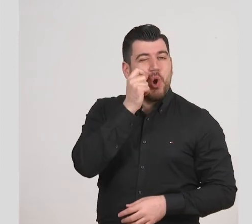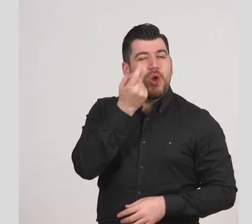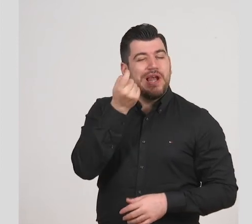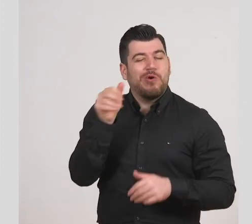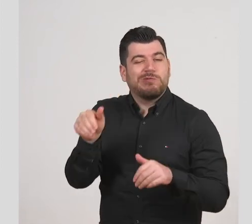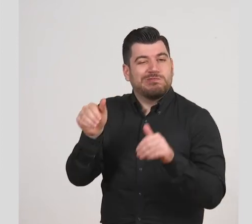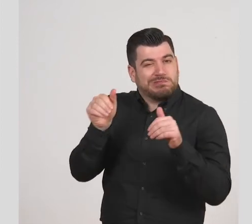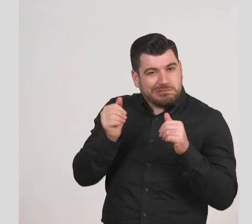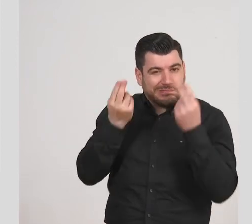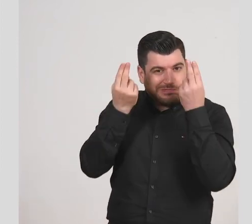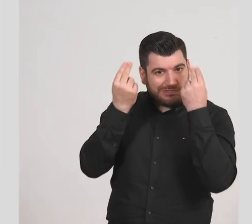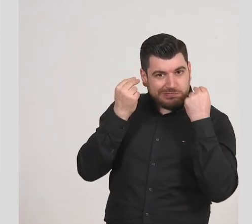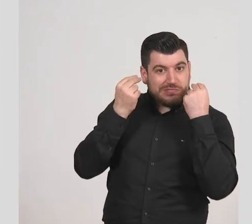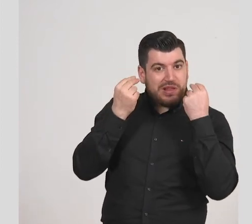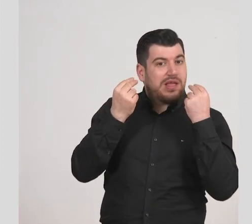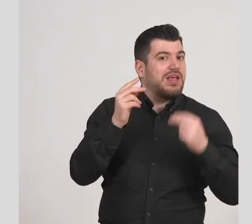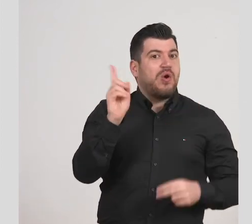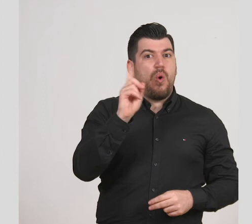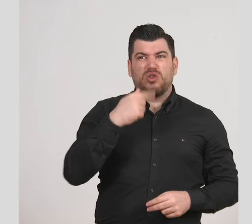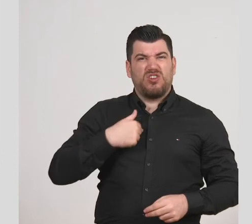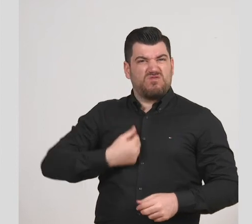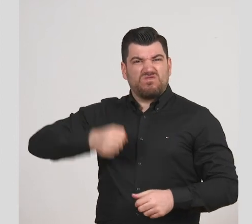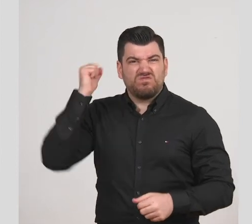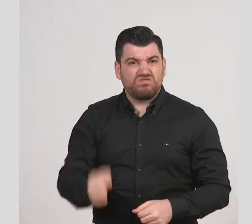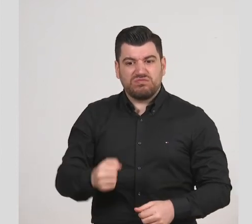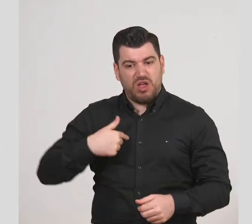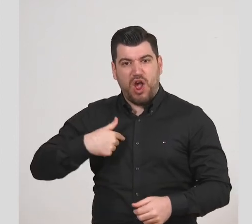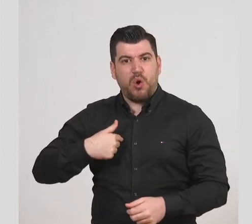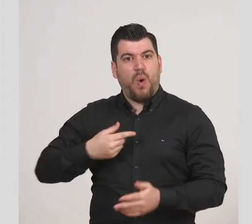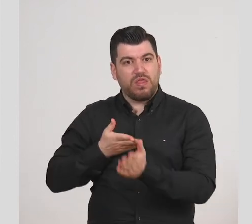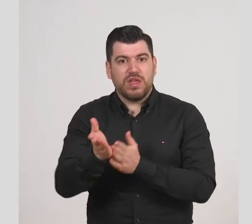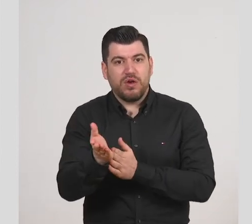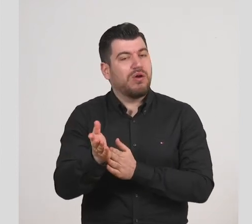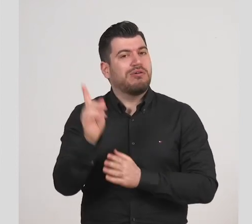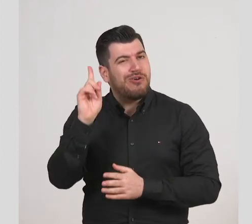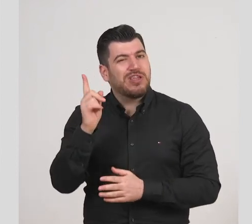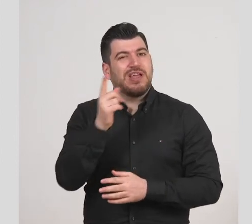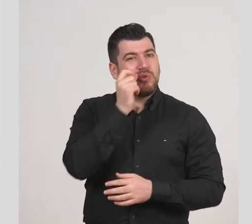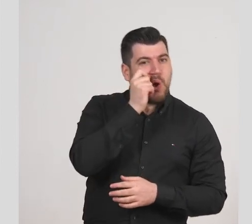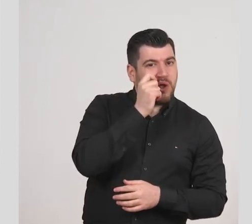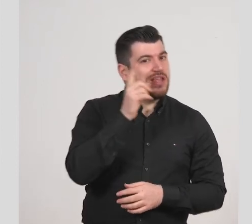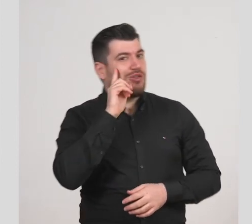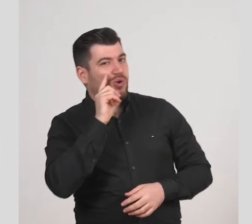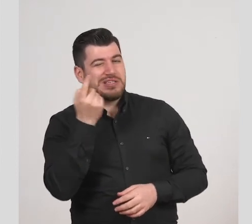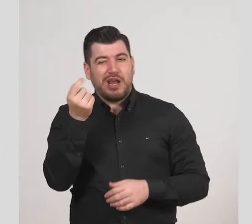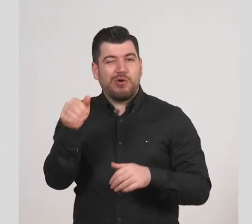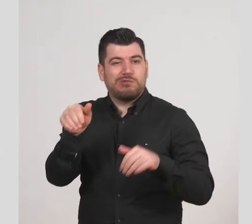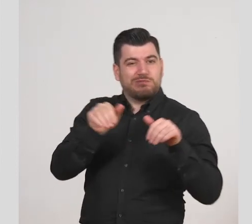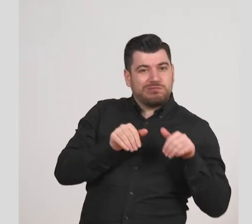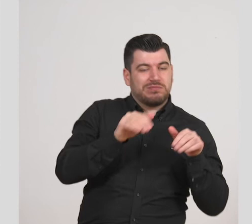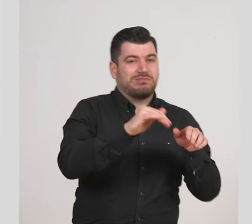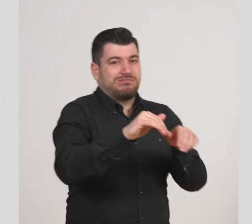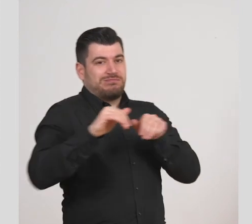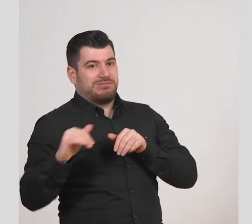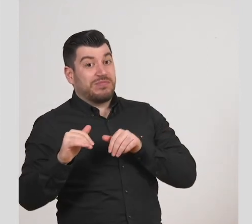νερό στο κρασί του, δεν λέει, α, όχι, θα γίνει το δικό μου, συμφωνεί σε κάποιο σημείο με ό,τι λέει το κορίτσι. Και